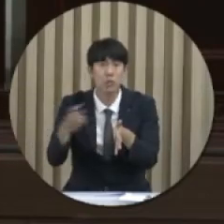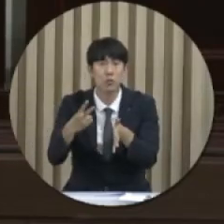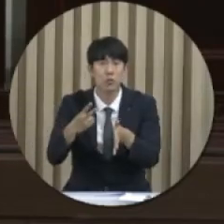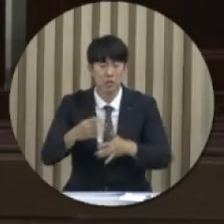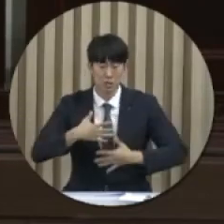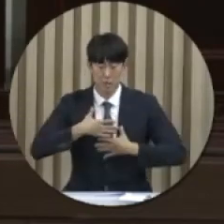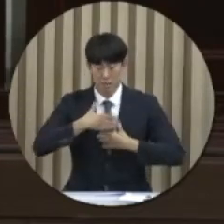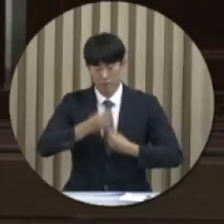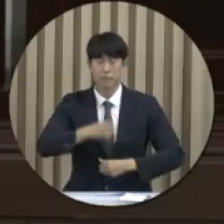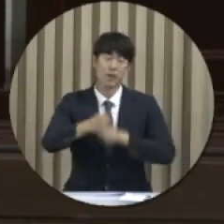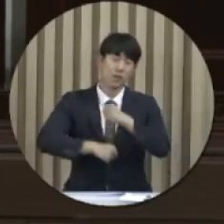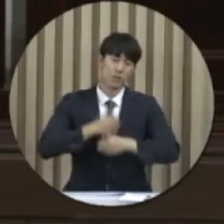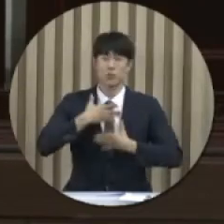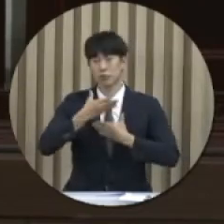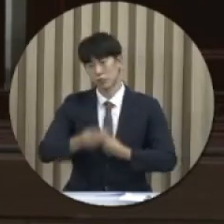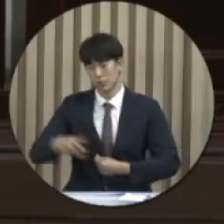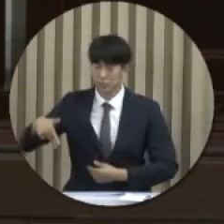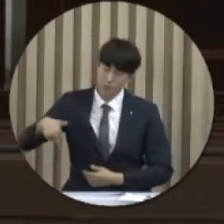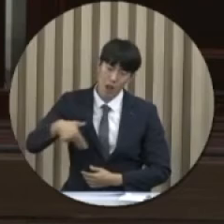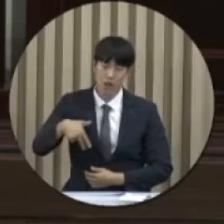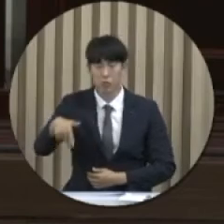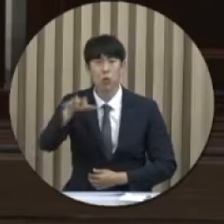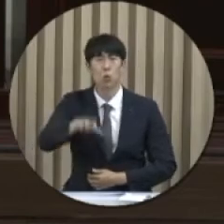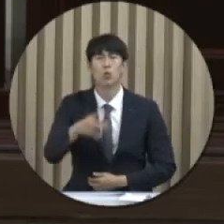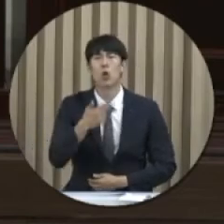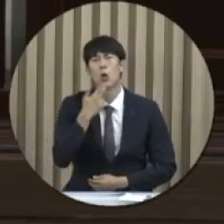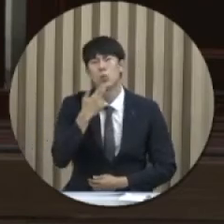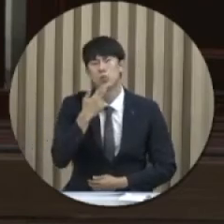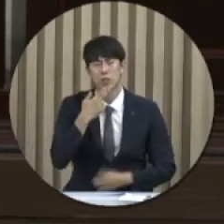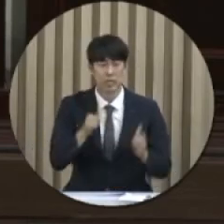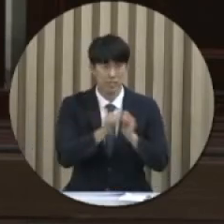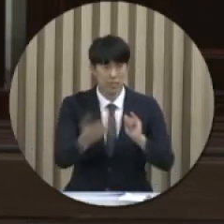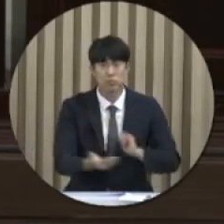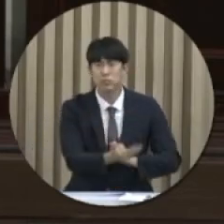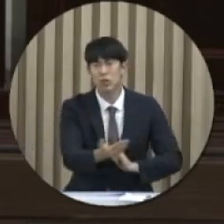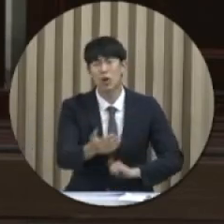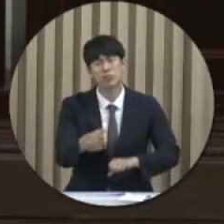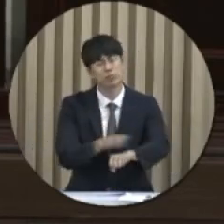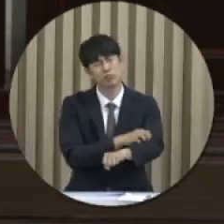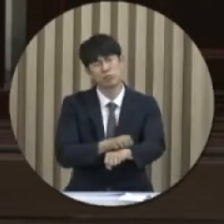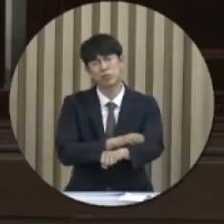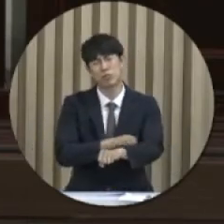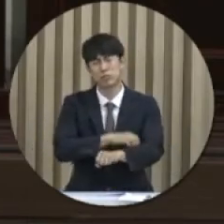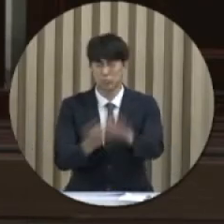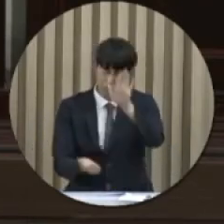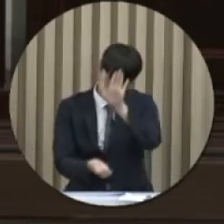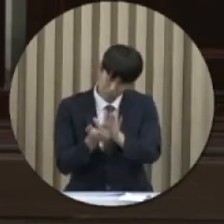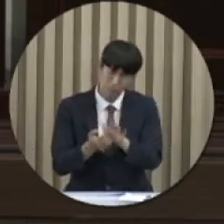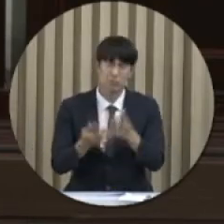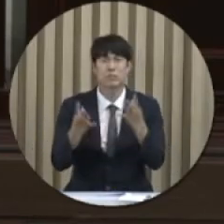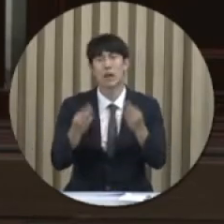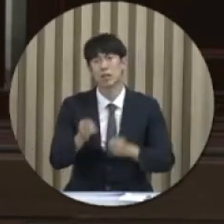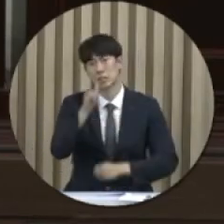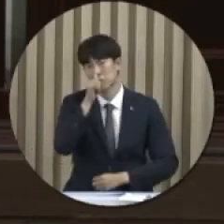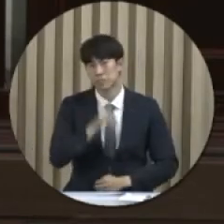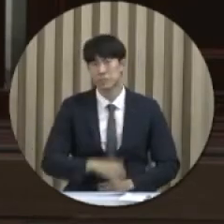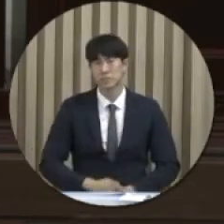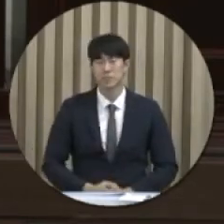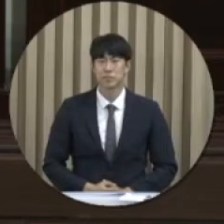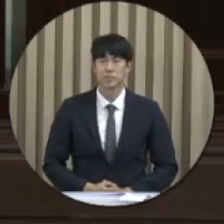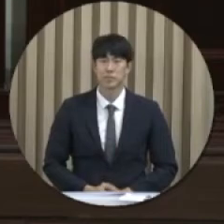편히 쉴 만한 공간이 없어 사람들의 불편함은 이로 말할 수가 없는 실정이 되어버리고 말았습니다.